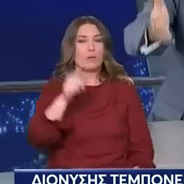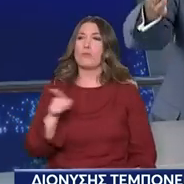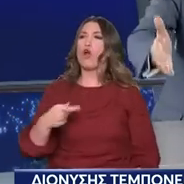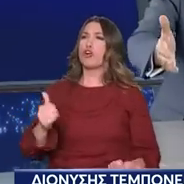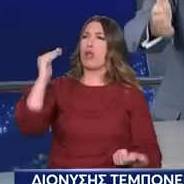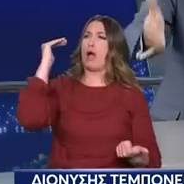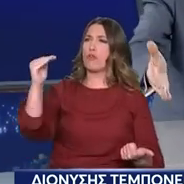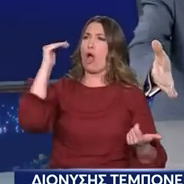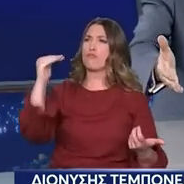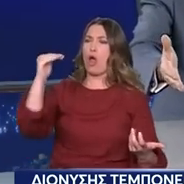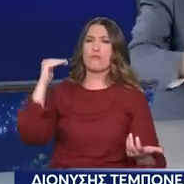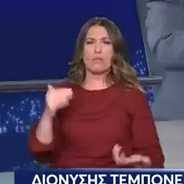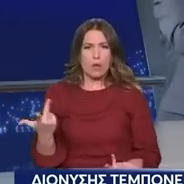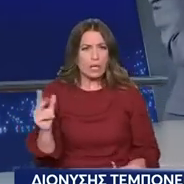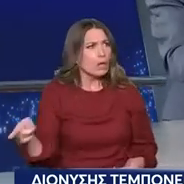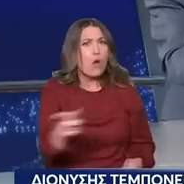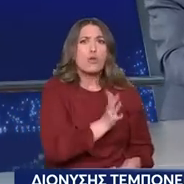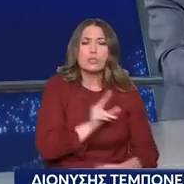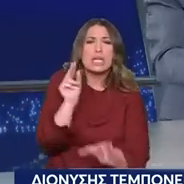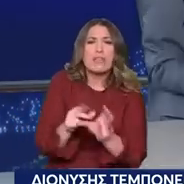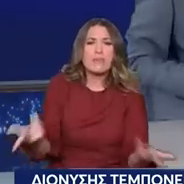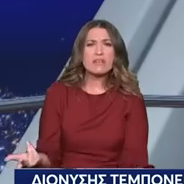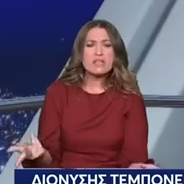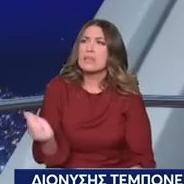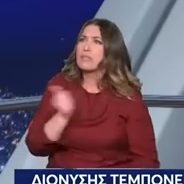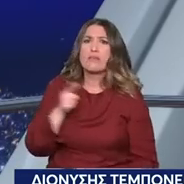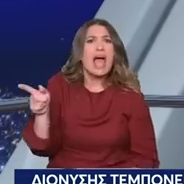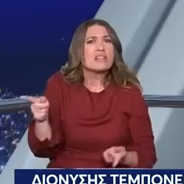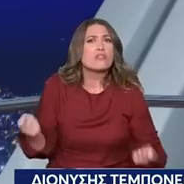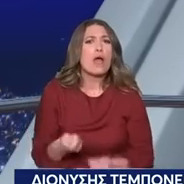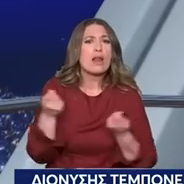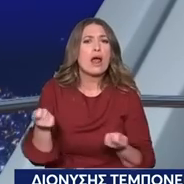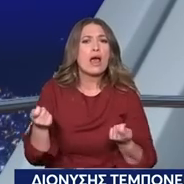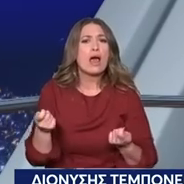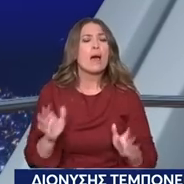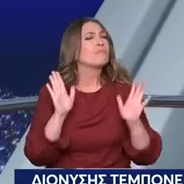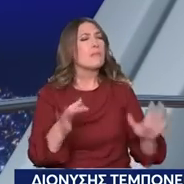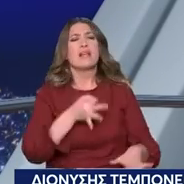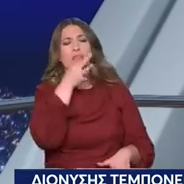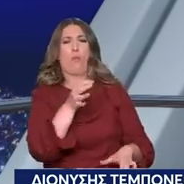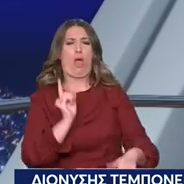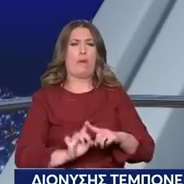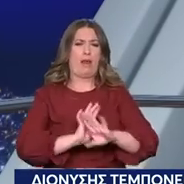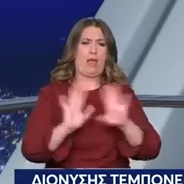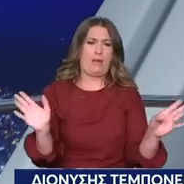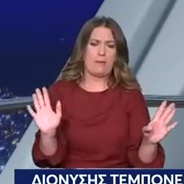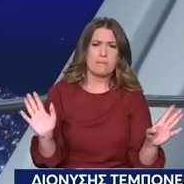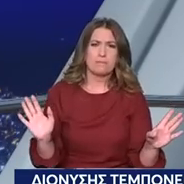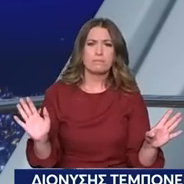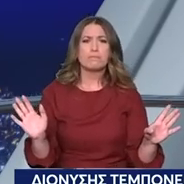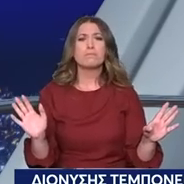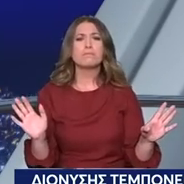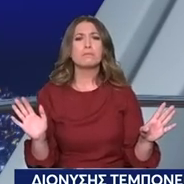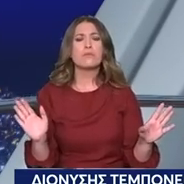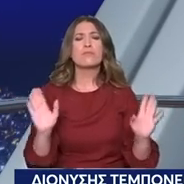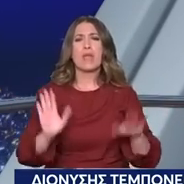Αυτό είναι, τόσο κάνει και από εκεί θα τα βρω. Και εκεί δεν σας αμφισβητεί κανείς. Γιατί δεν το κάνει? Γιατί πάμε στα σύνδεκα και δεν πάμε στα πολύ απλά. Ποιος αμφισβητεί, για παράδειγμα, ότι